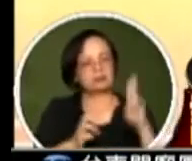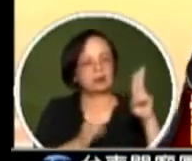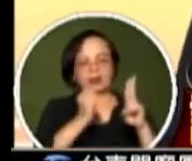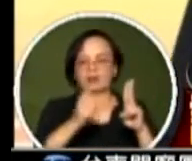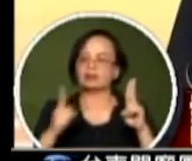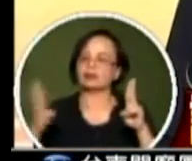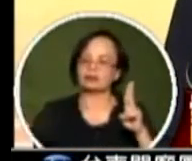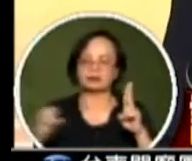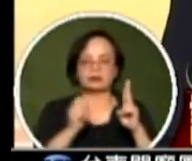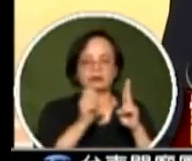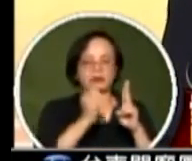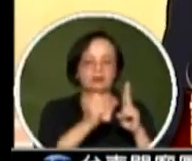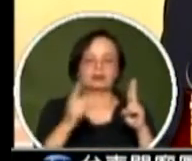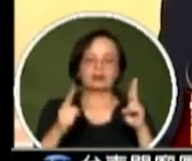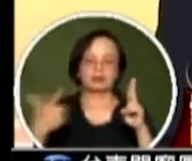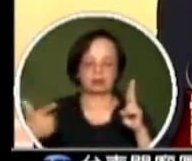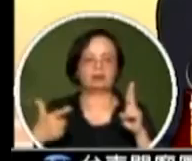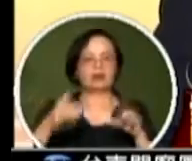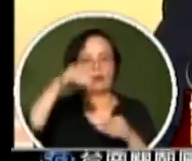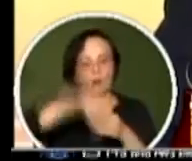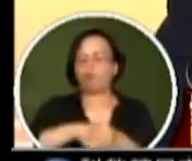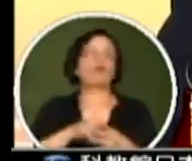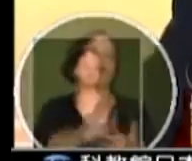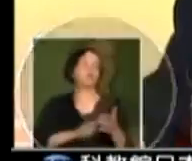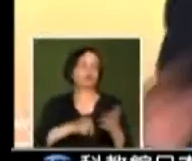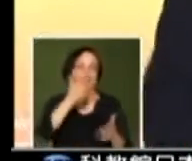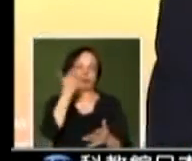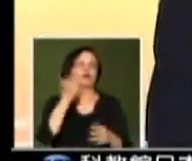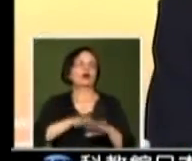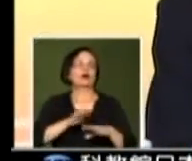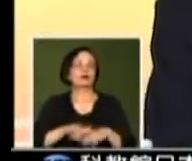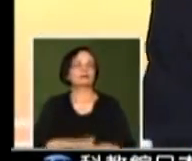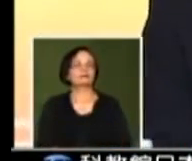的、啊。我相信是这样。但为什么可以这么做？我们要。